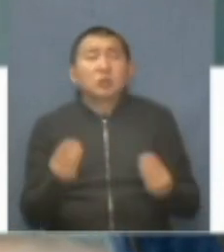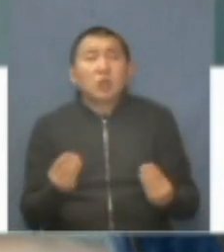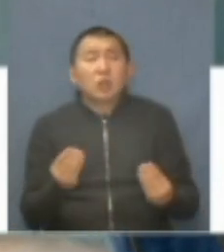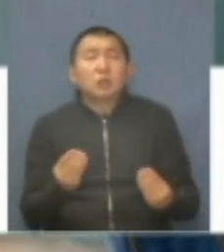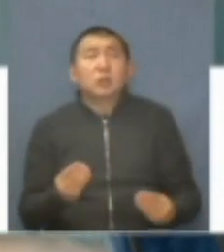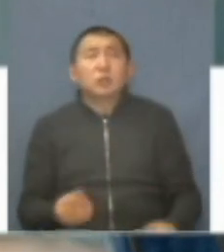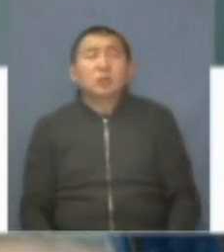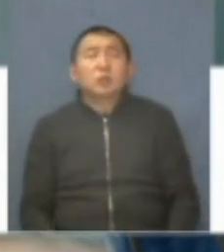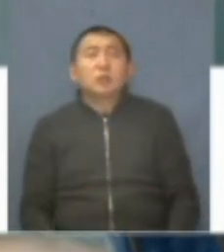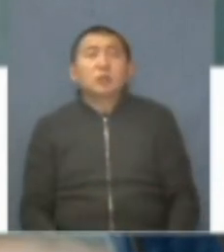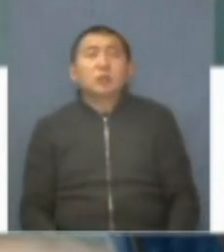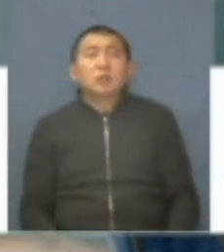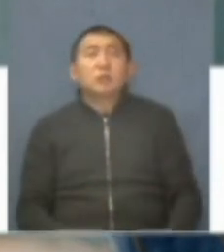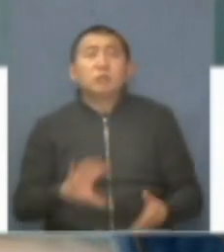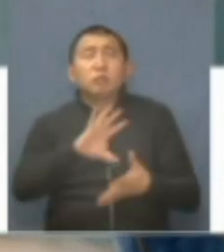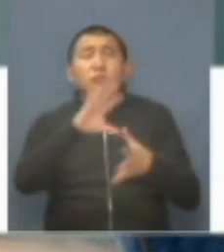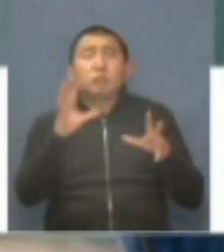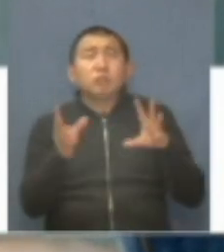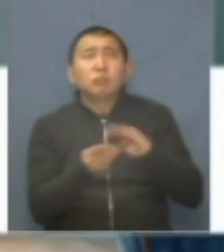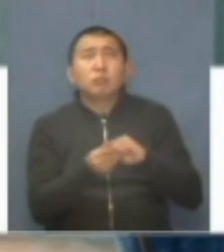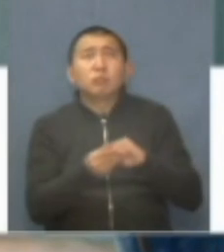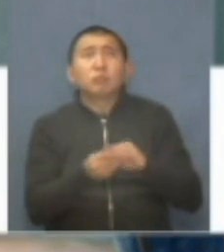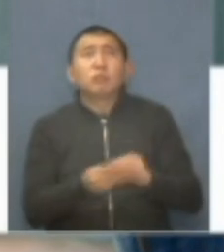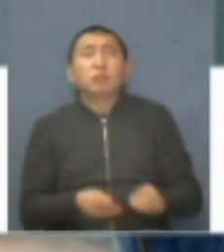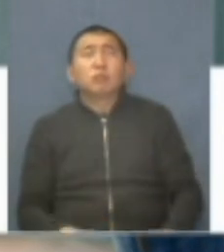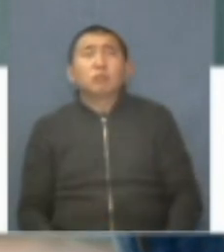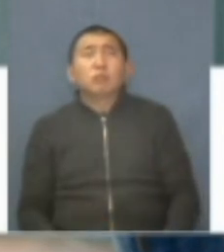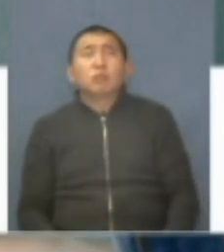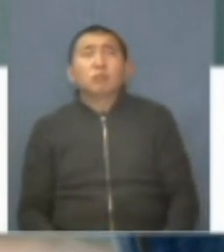Дают, в общем, на дой у меня выходит